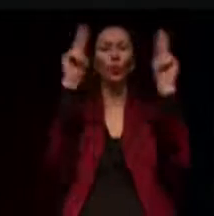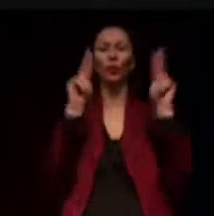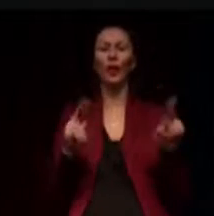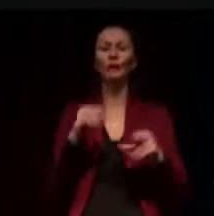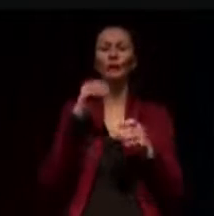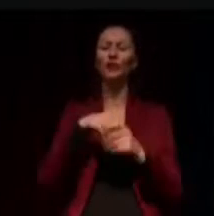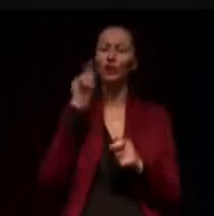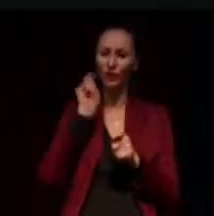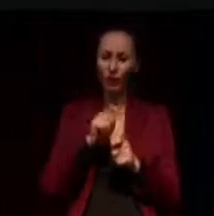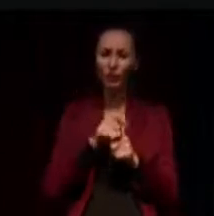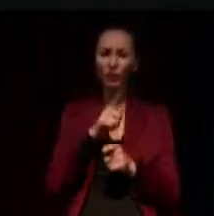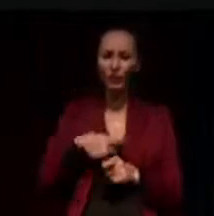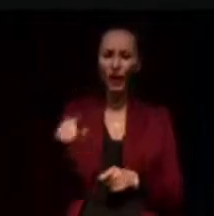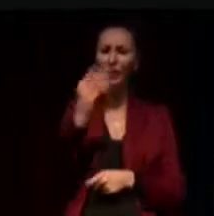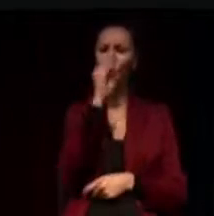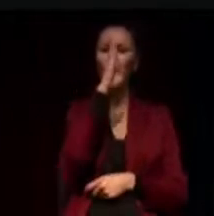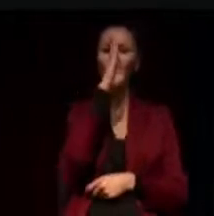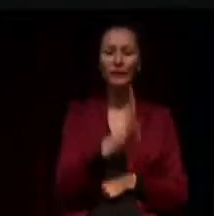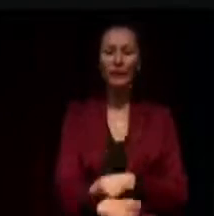uluslararası işte de